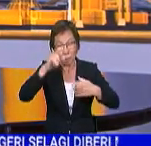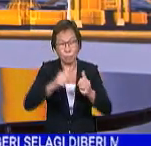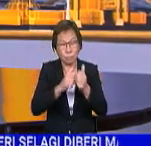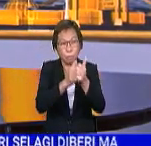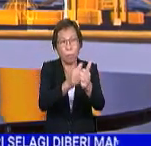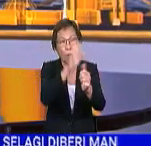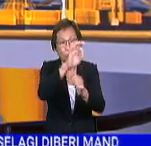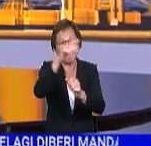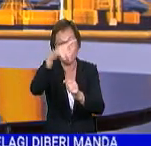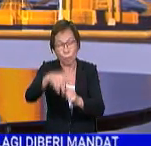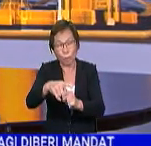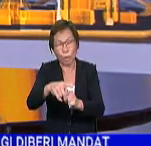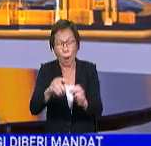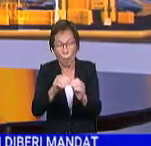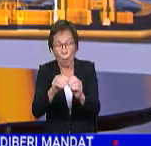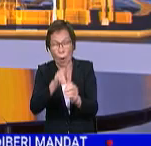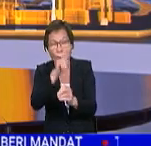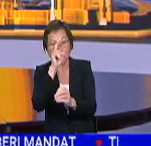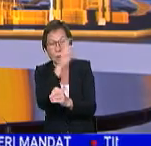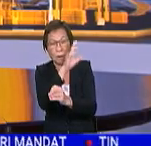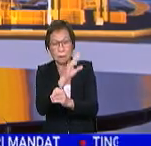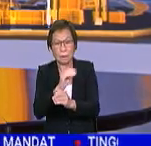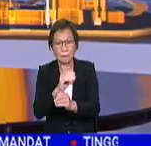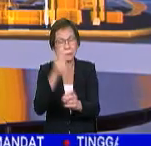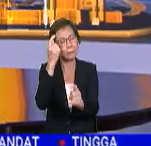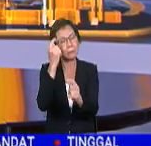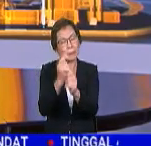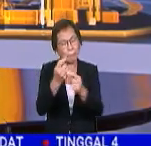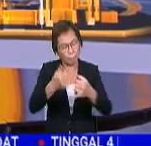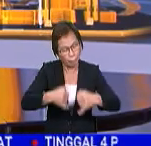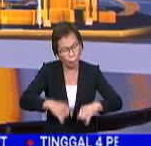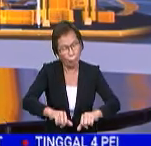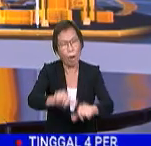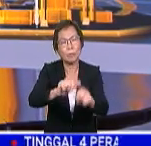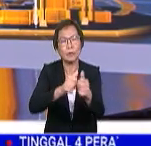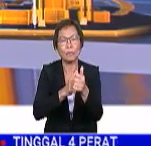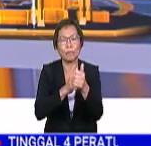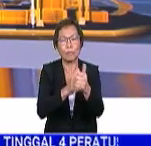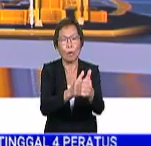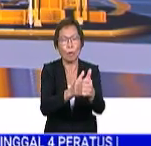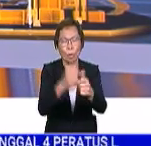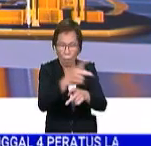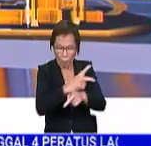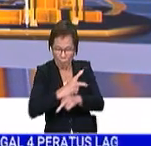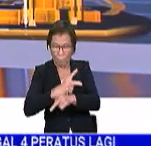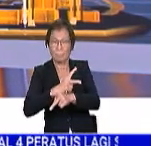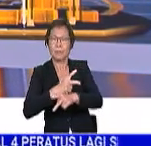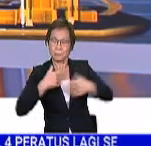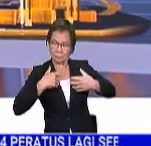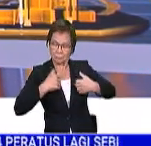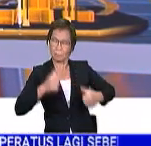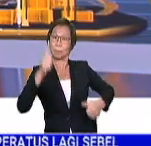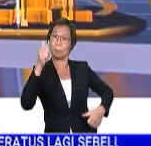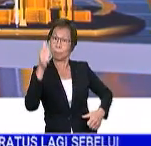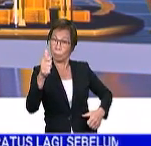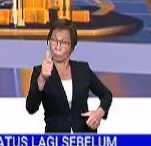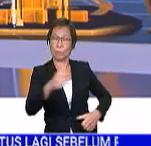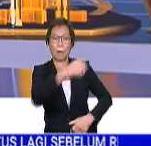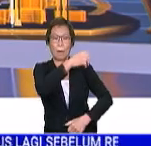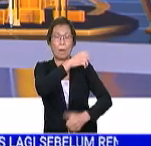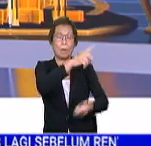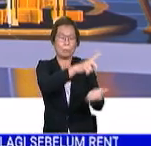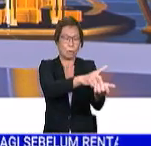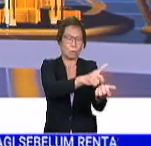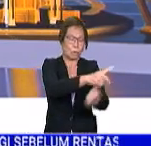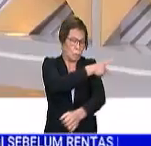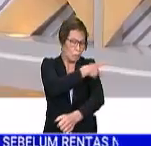Sebaliknya, ia perlu diperketat dan dikekalkan di samping mengamalkan penjagaan kesihatan yang baik. Jelas Pegawai